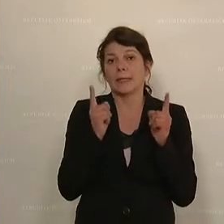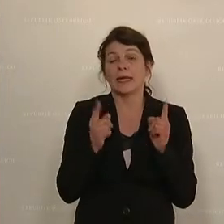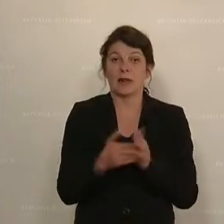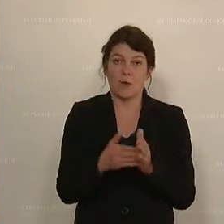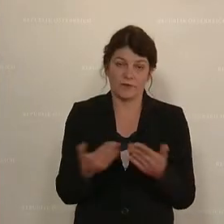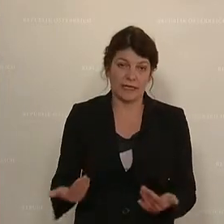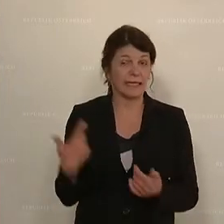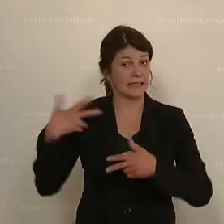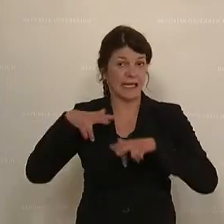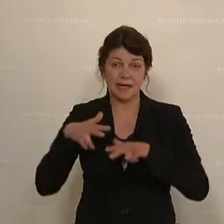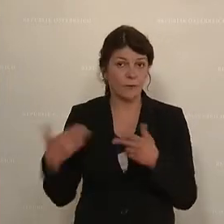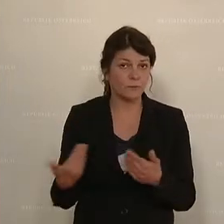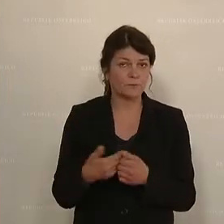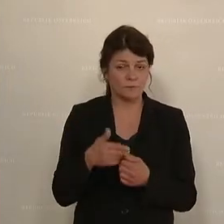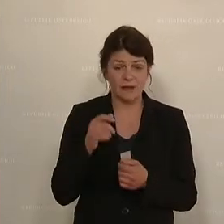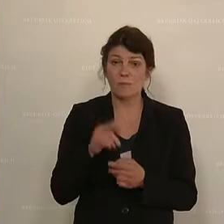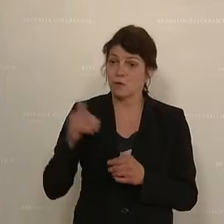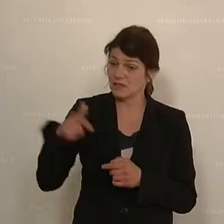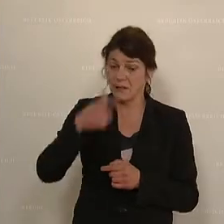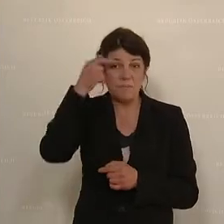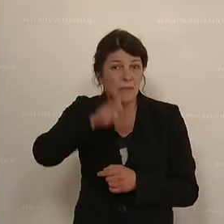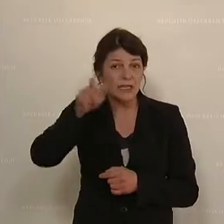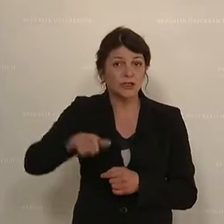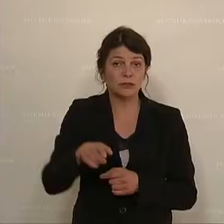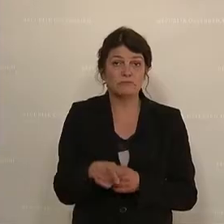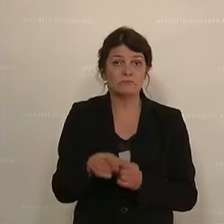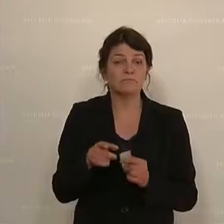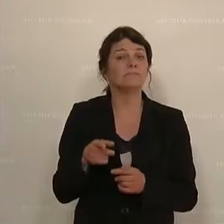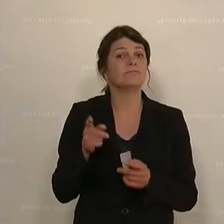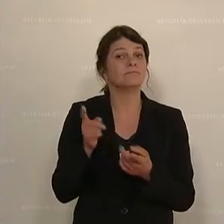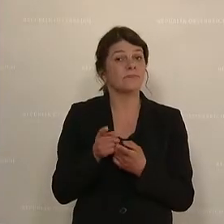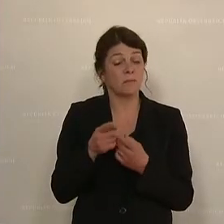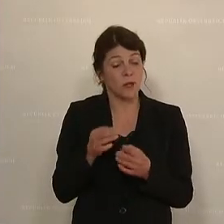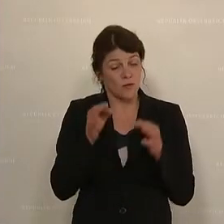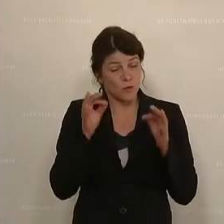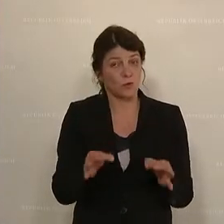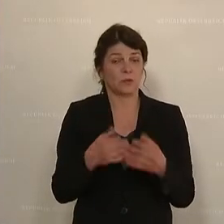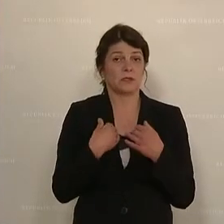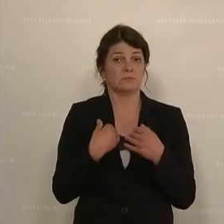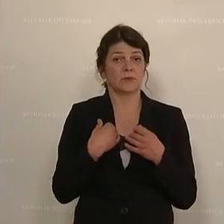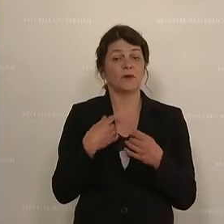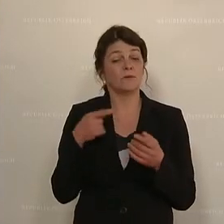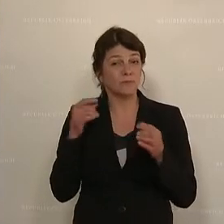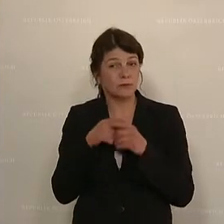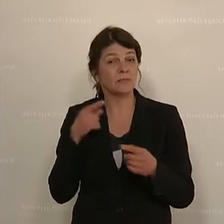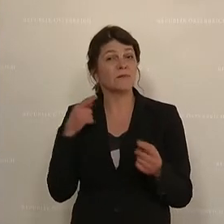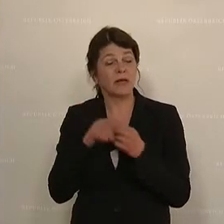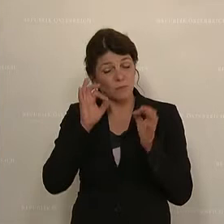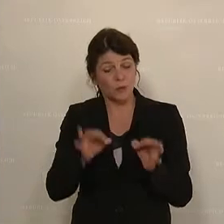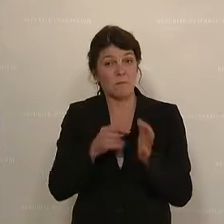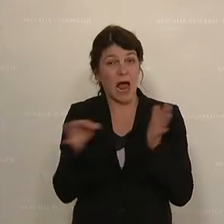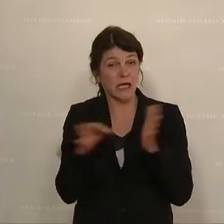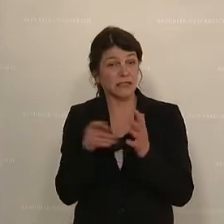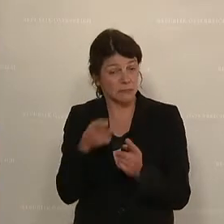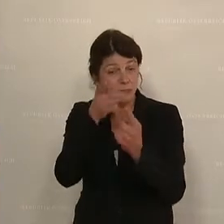notwendig, dass die Regierung gerade diese Menschen betreffend mit wirksamen und treffsicheren Maßnahmen